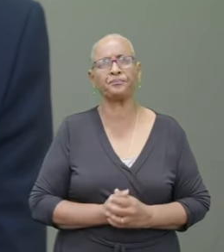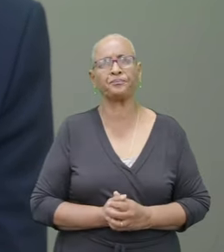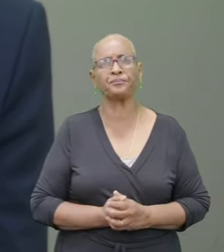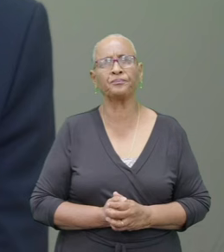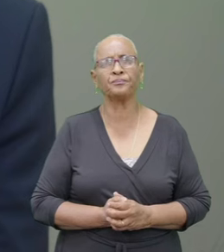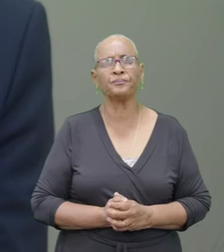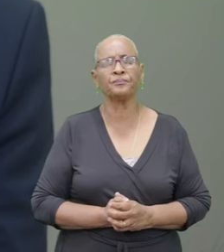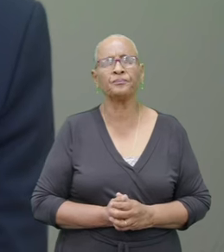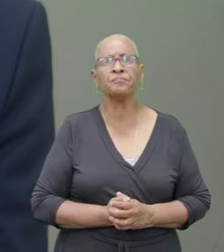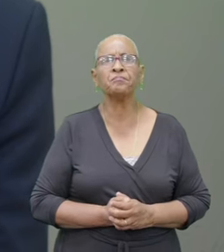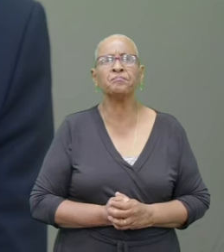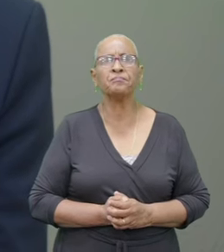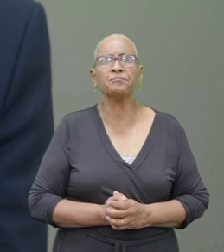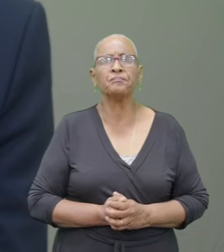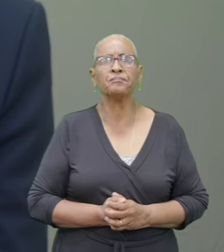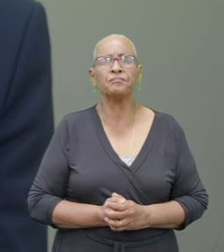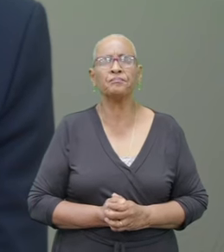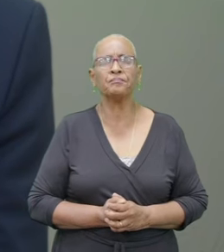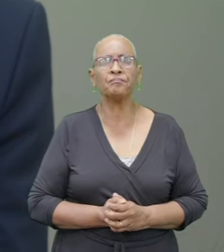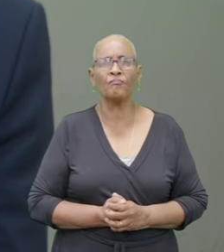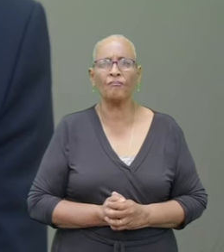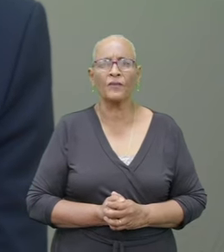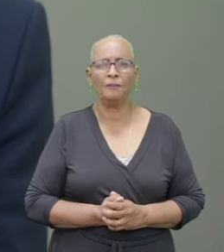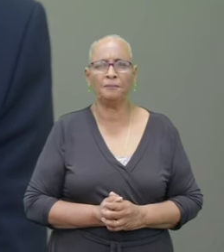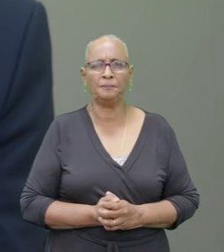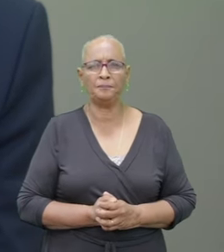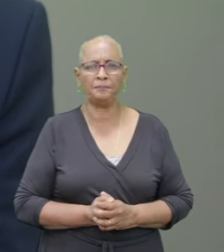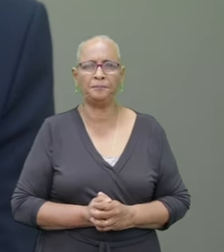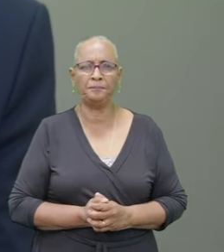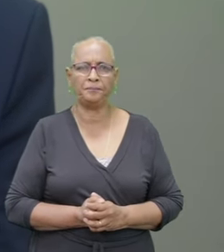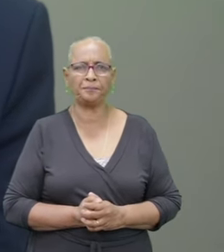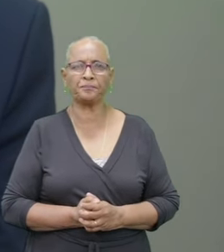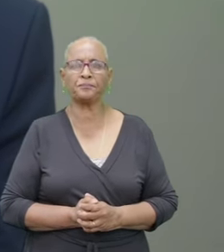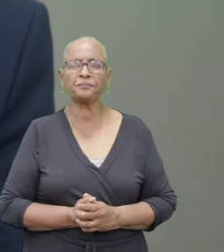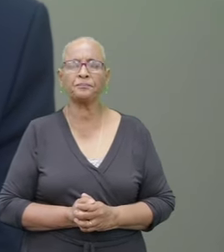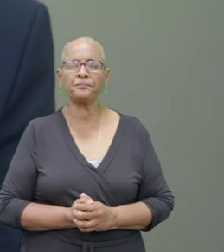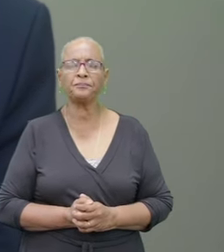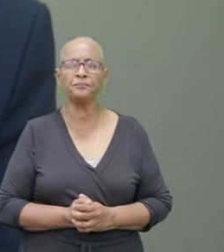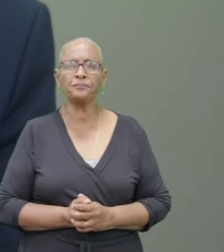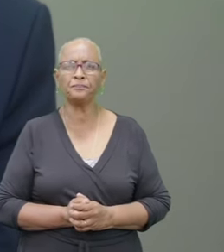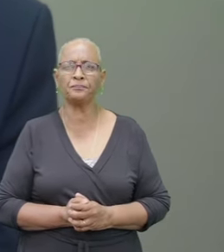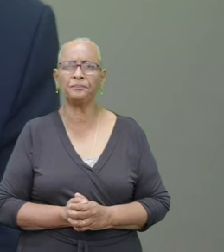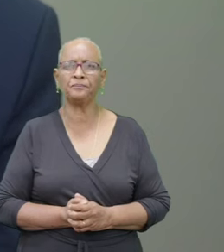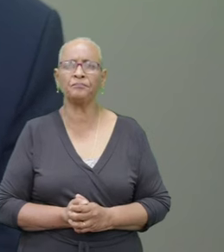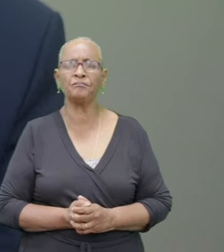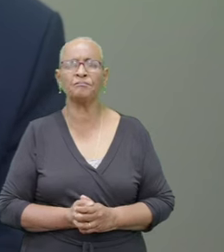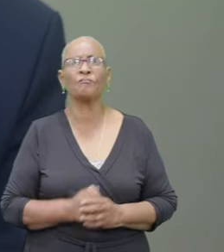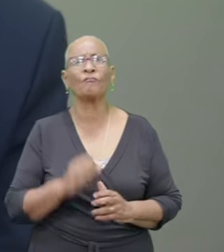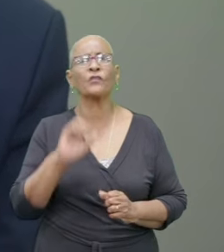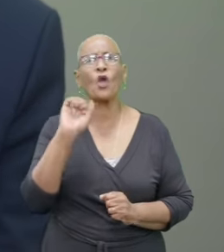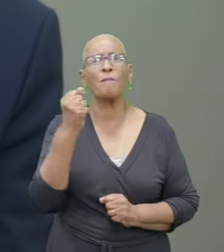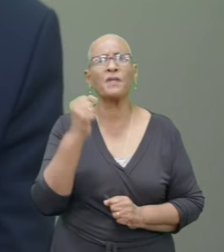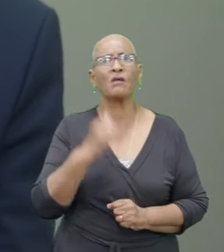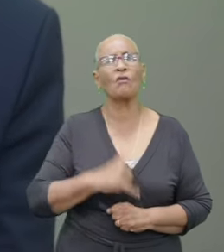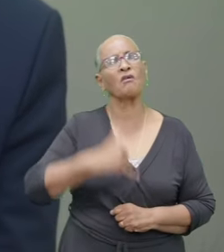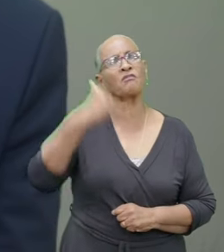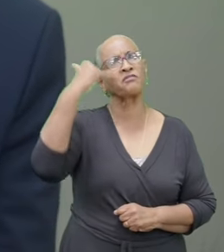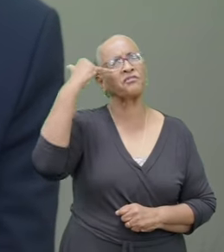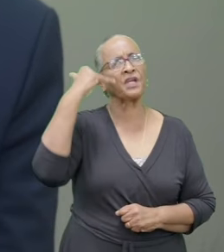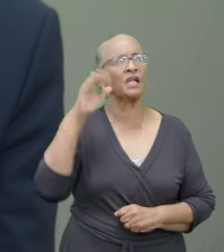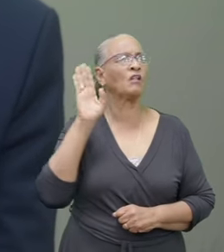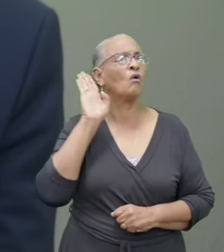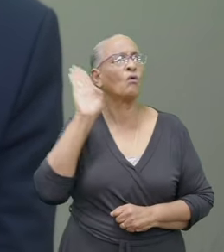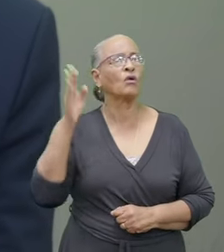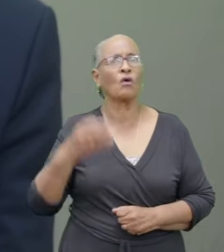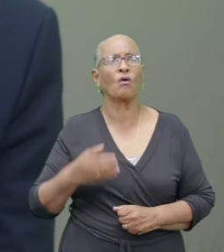deze slide presenteren. Is dat in beeld nu? Ja. Omdat we heel veel hebben gehoord over NICU en